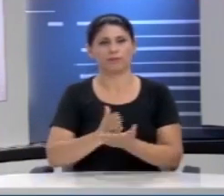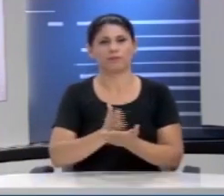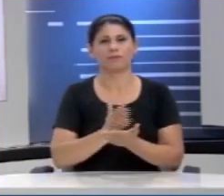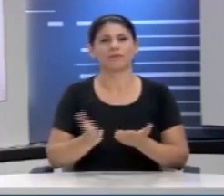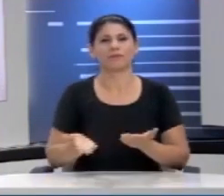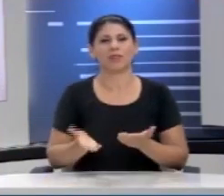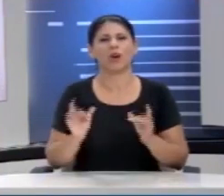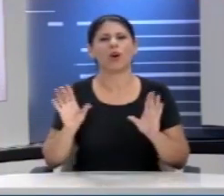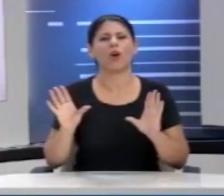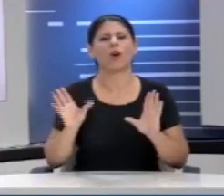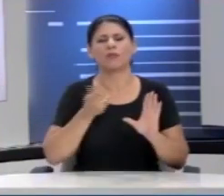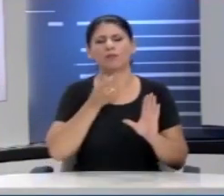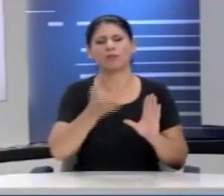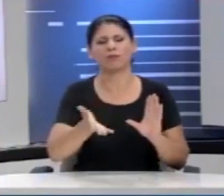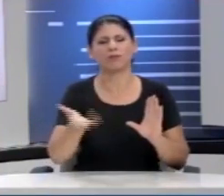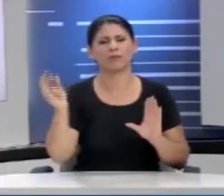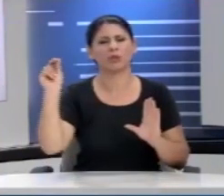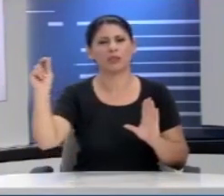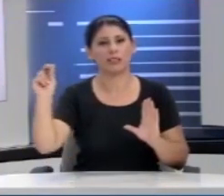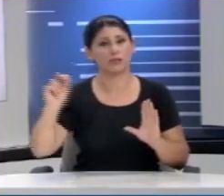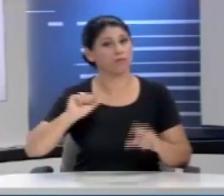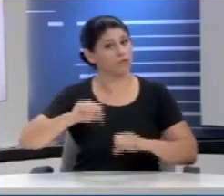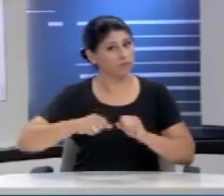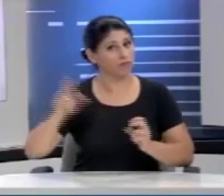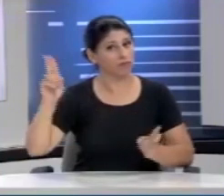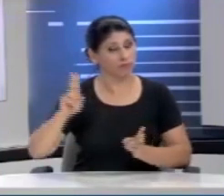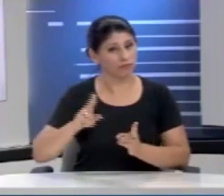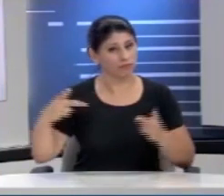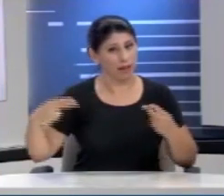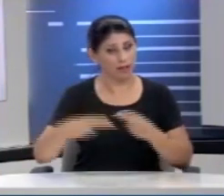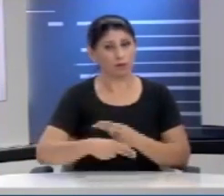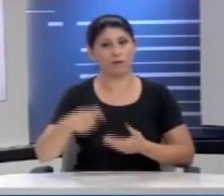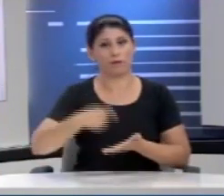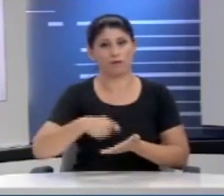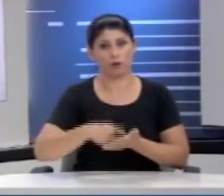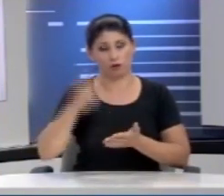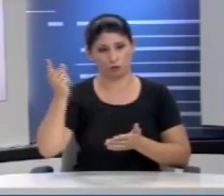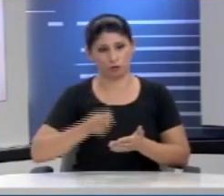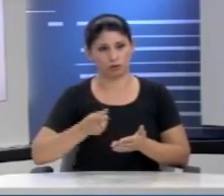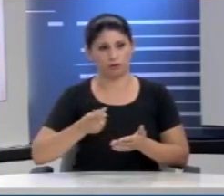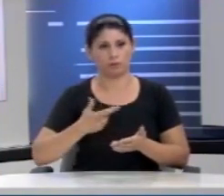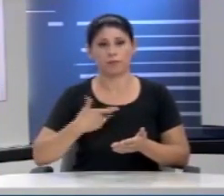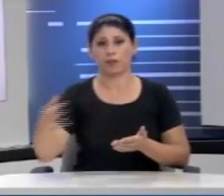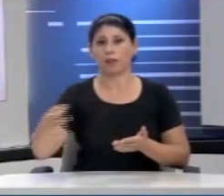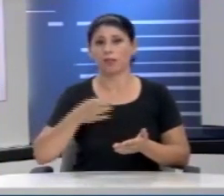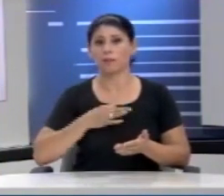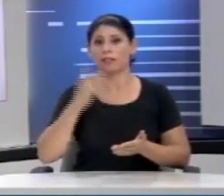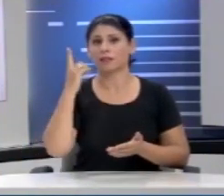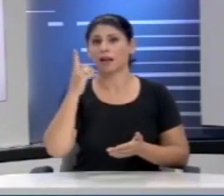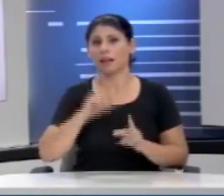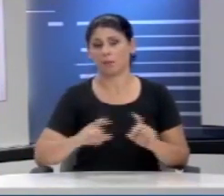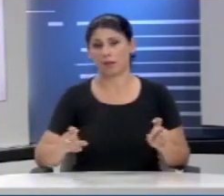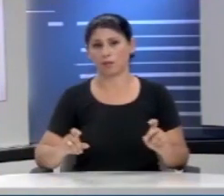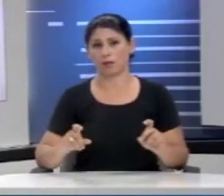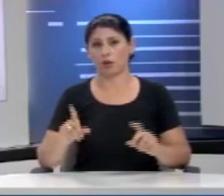Μοιράζετε ανέξοδες υποσχέσεις για δραστική περικοπή του φορολογικού συντελεστή, Δεν μας λέτε όμως ένα